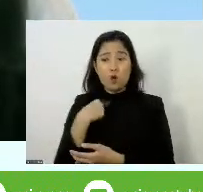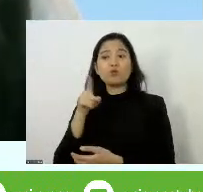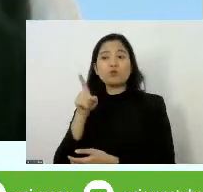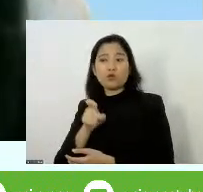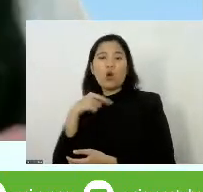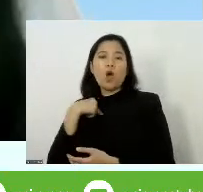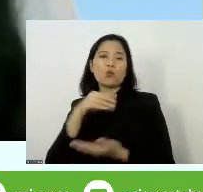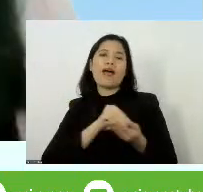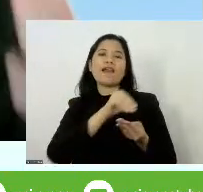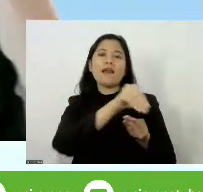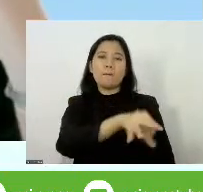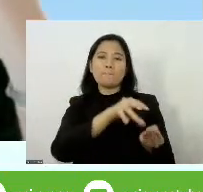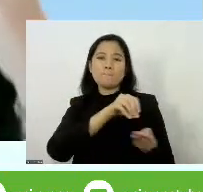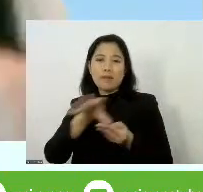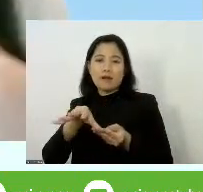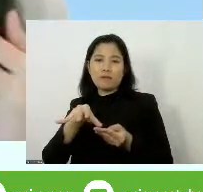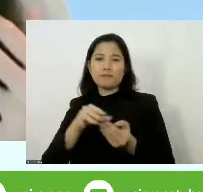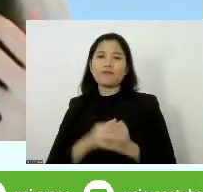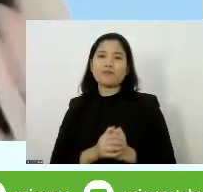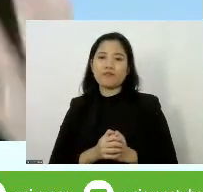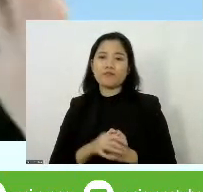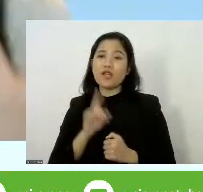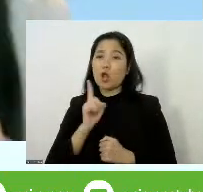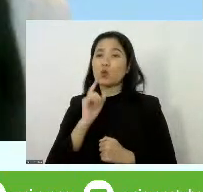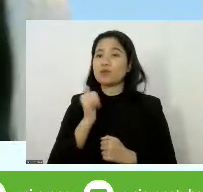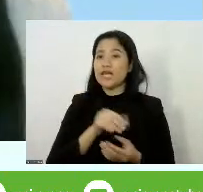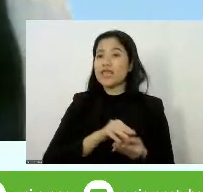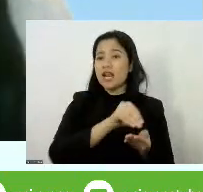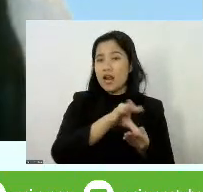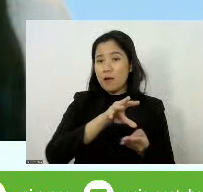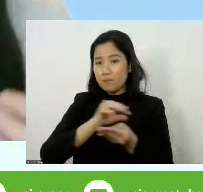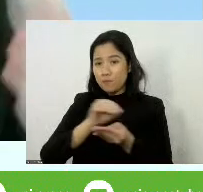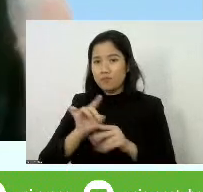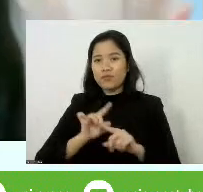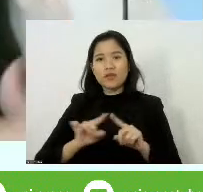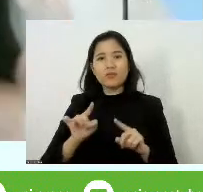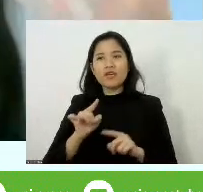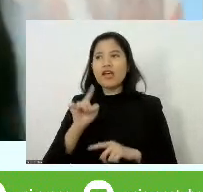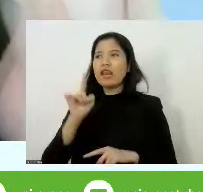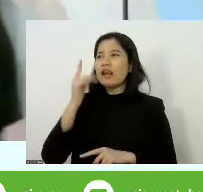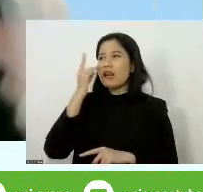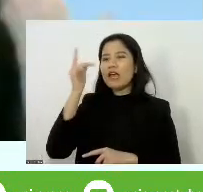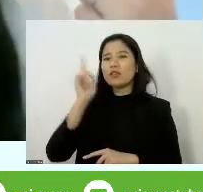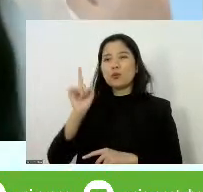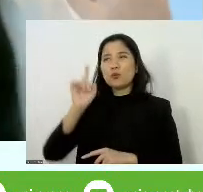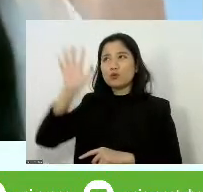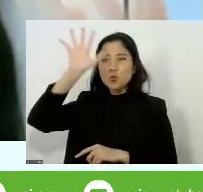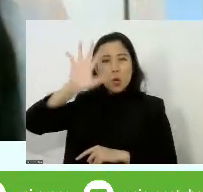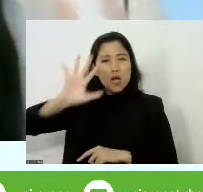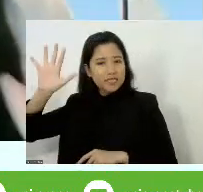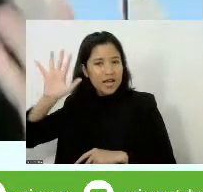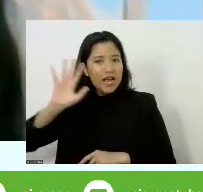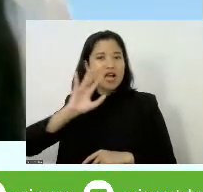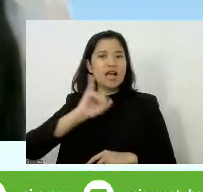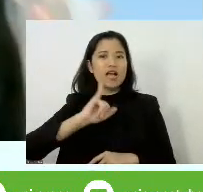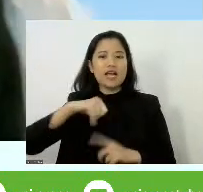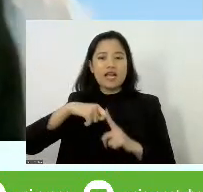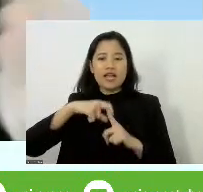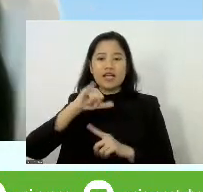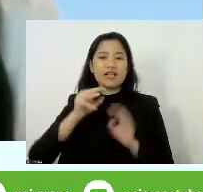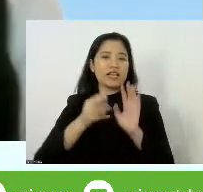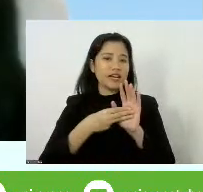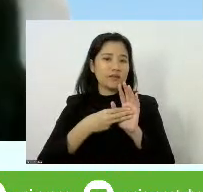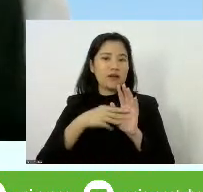kalau bisa kita harus cuaca iklim dan harus memperbaiki